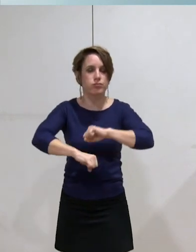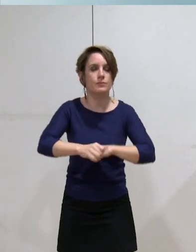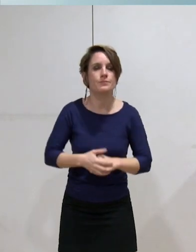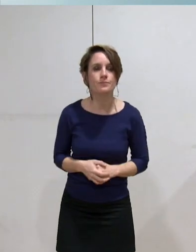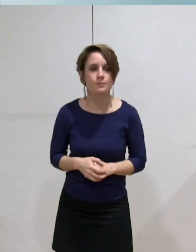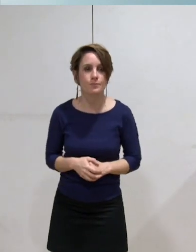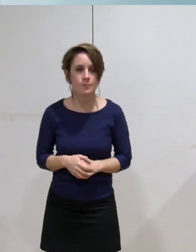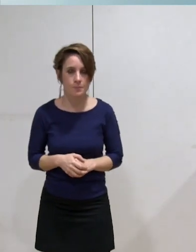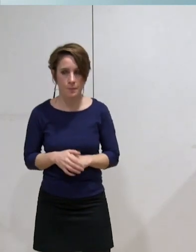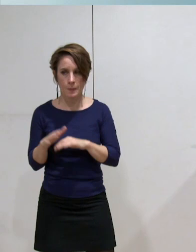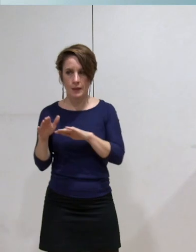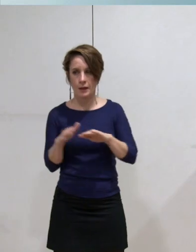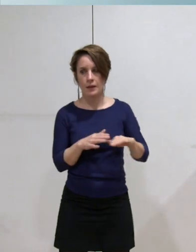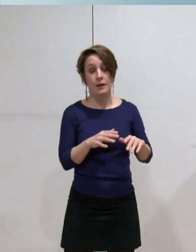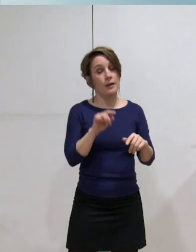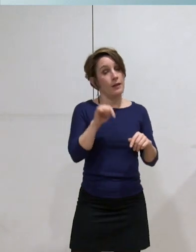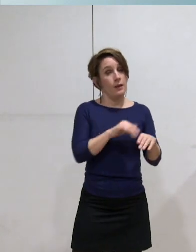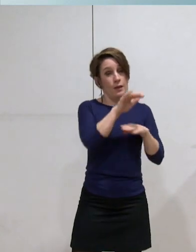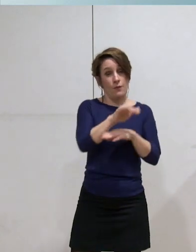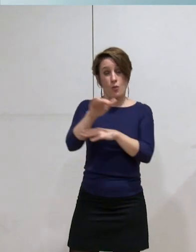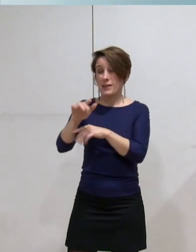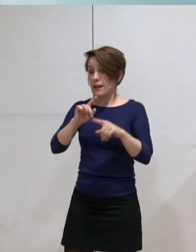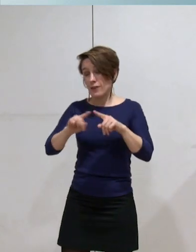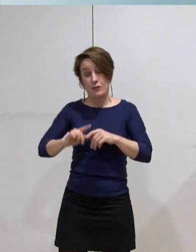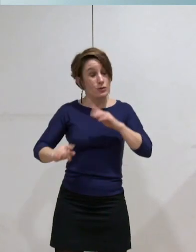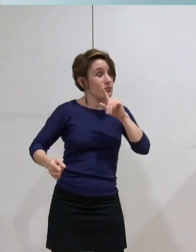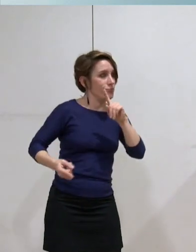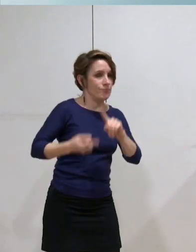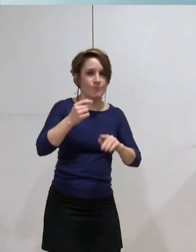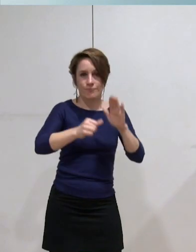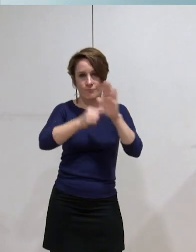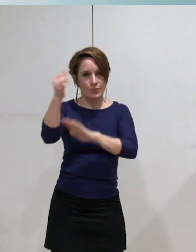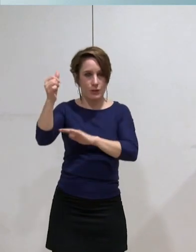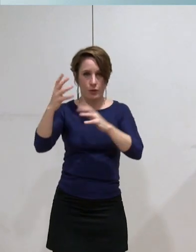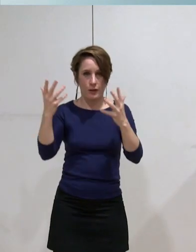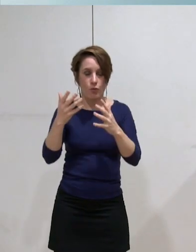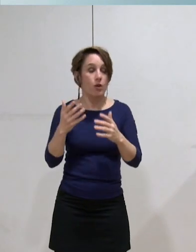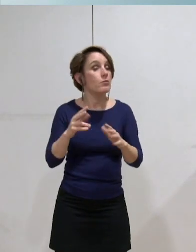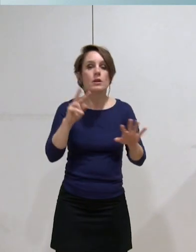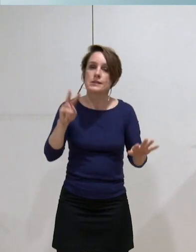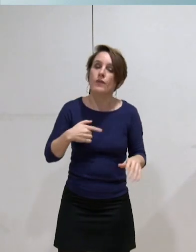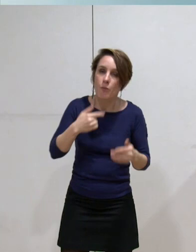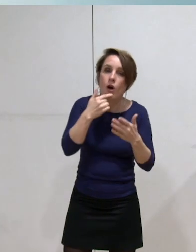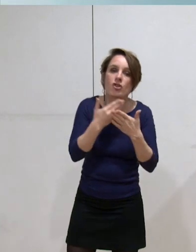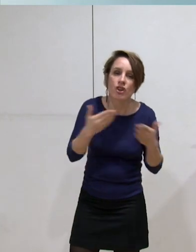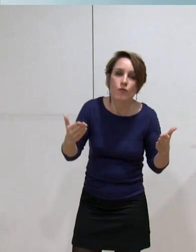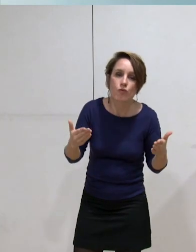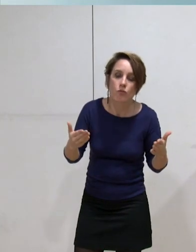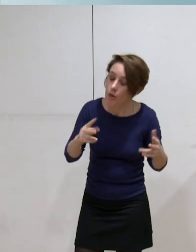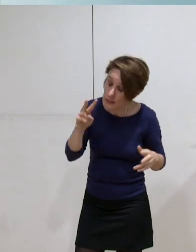préserver ce qui était le plus important ce qui relevait le plus des logiques éducatives oui j'avoue j'assume nous avons